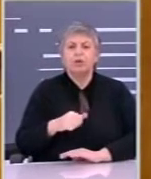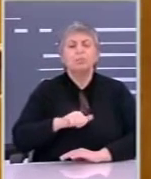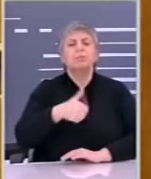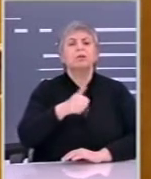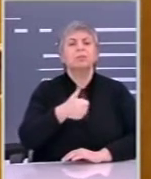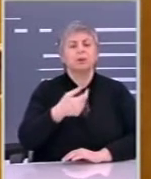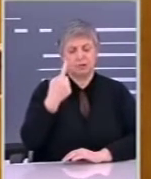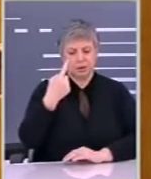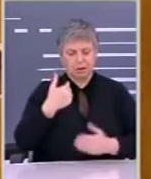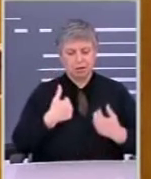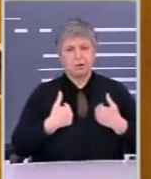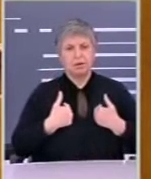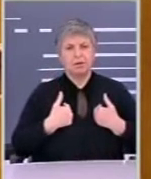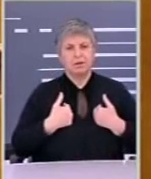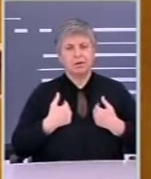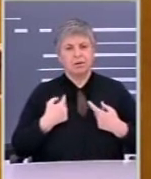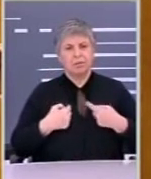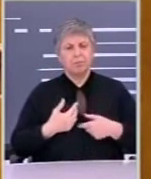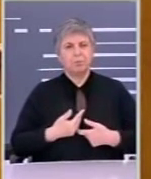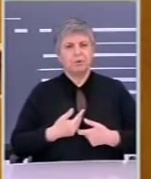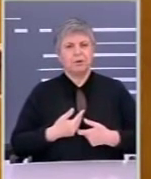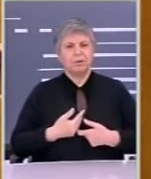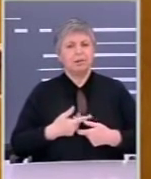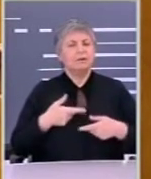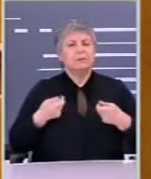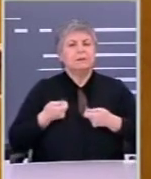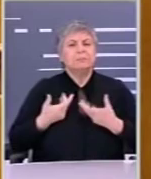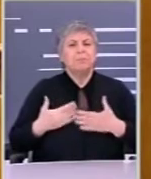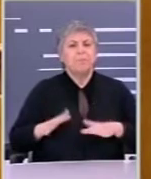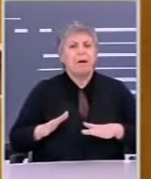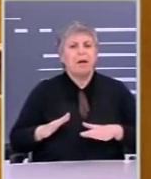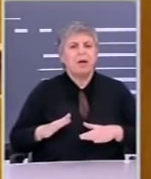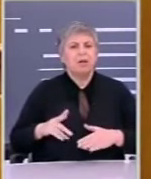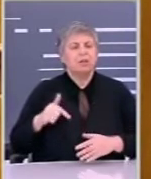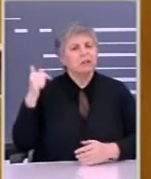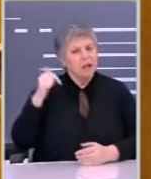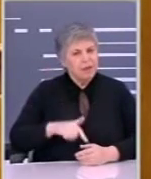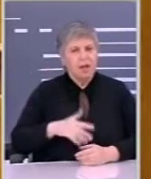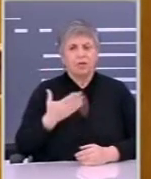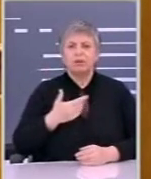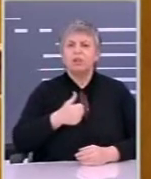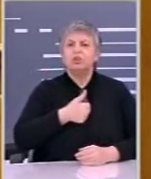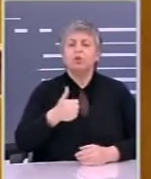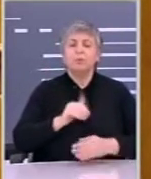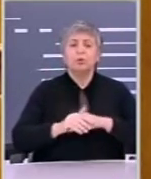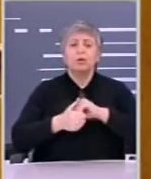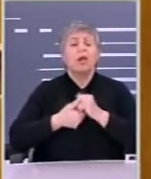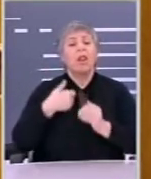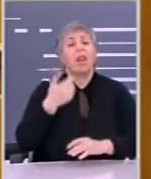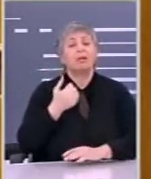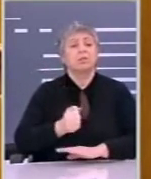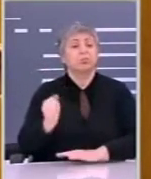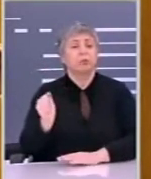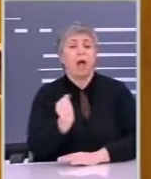να κάνετε είναι το εξής, πέρα από την ανασύσταση και την επανασπήρωση της κεντροαριστεράς. Να πείσετε ότι δεν είστε